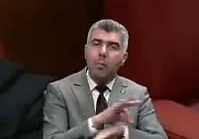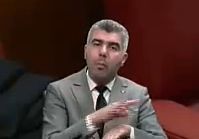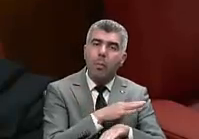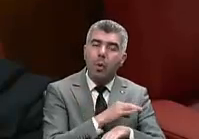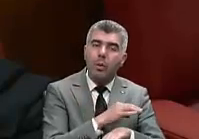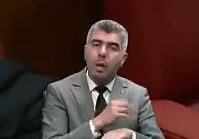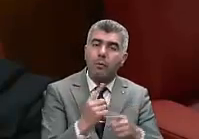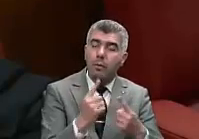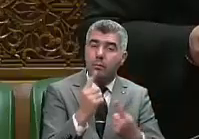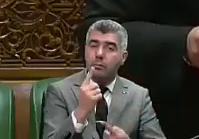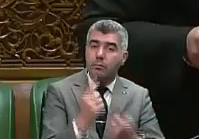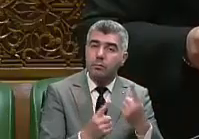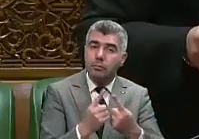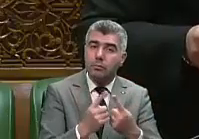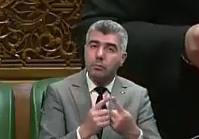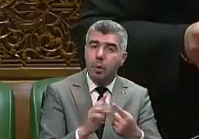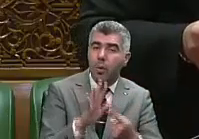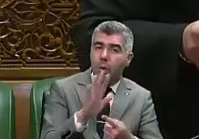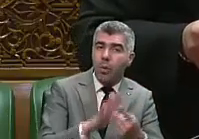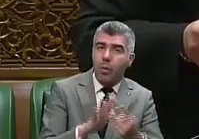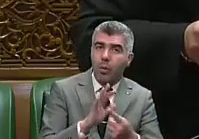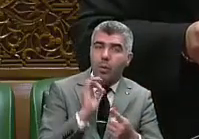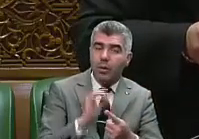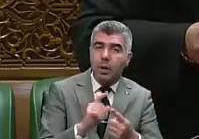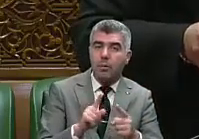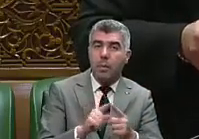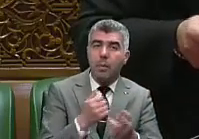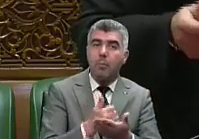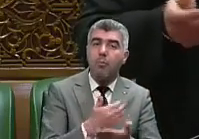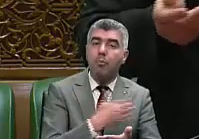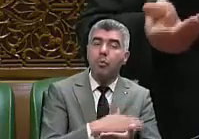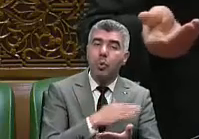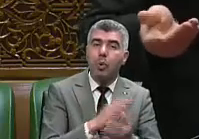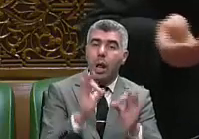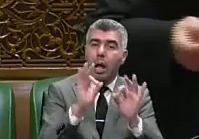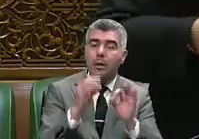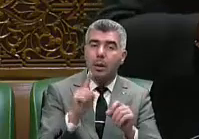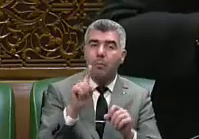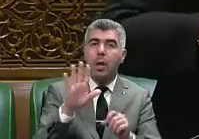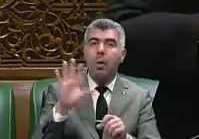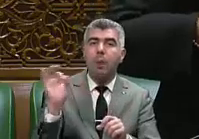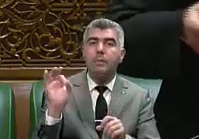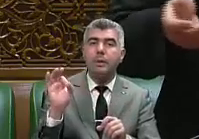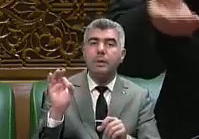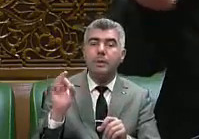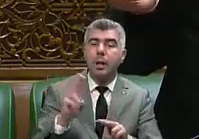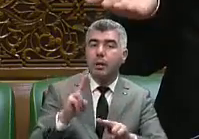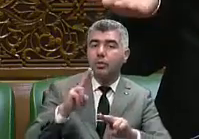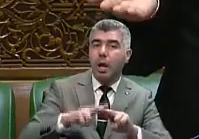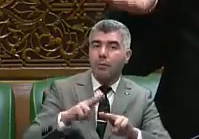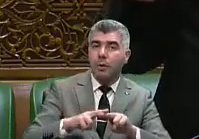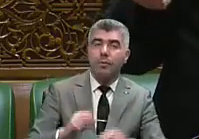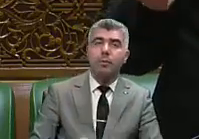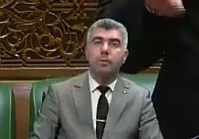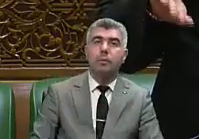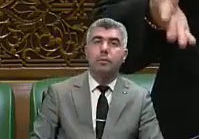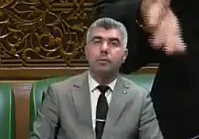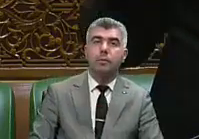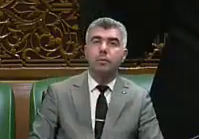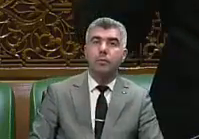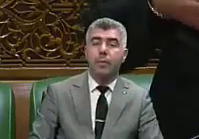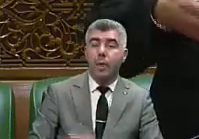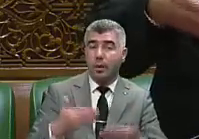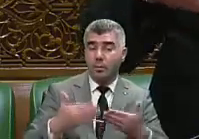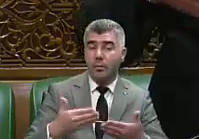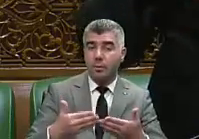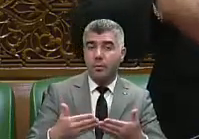عما إذا كان الأمر يتعلق بعقاب جماعي لهؤلاء المسؤولين الذين بلغ عددهم 150 مسؤولا، وكان هناك يعني مخ